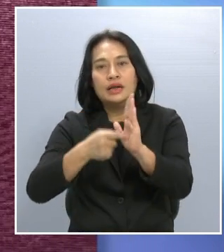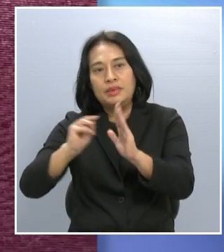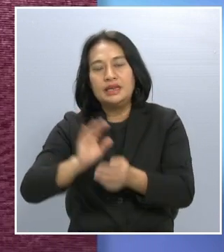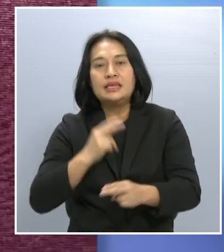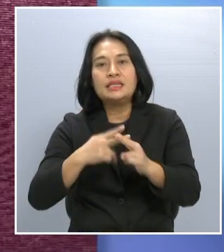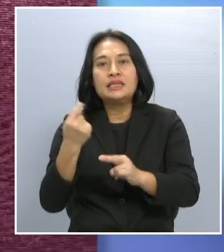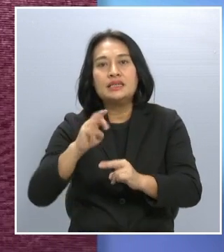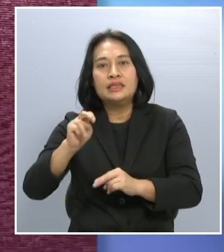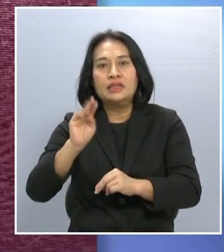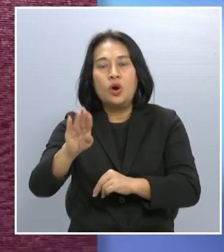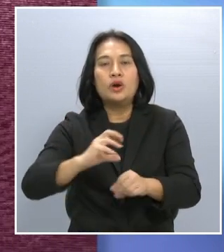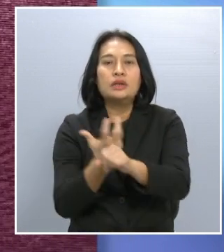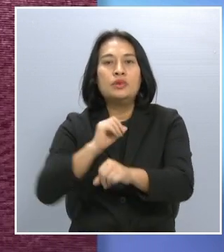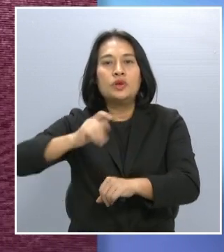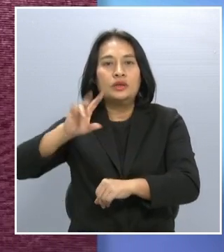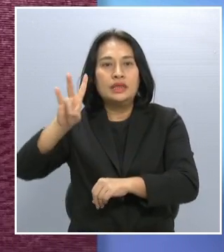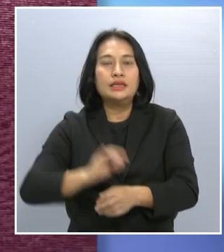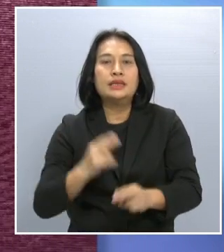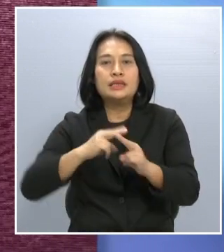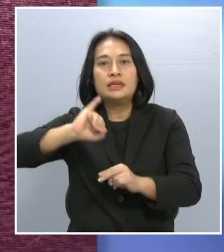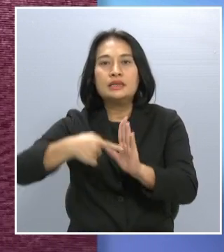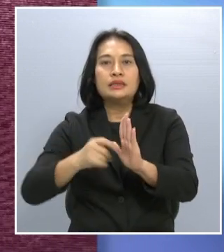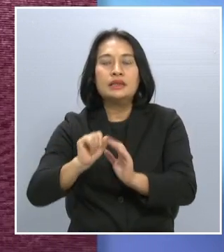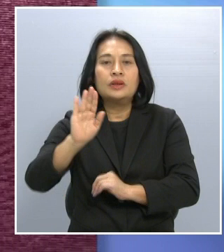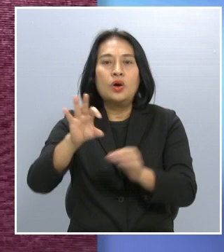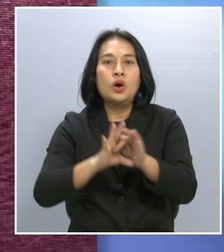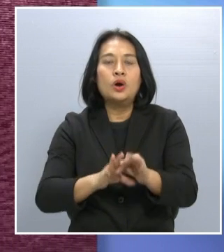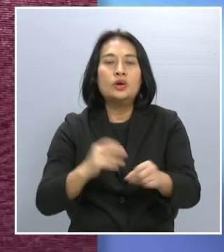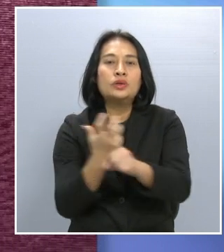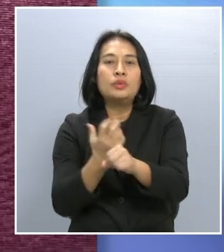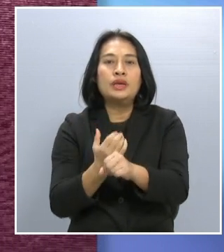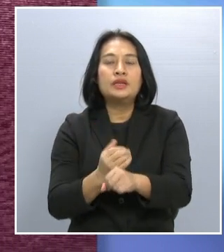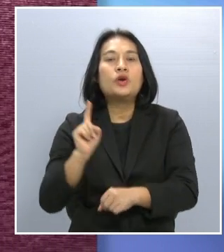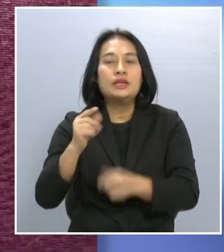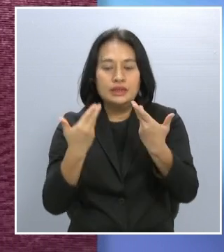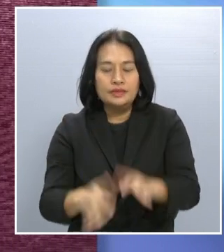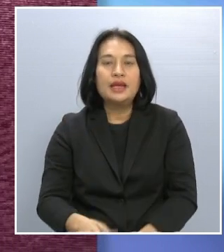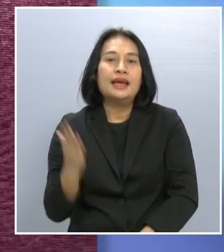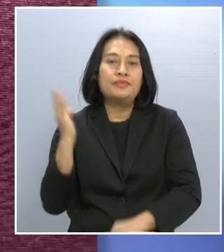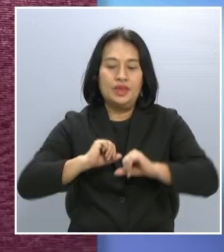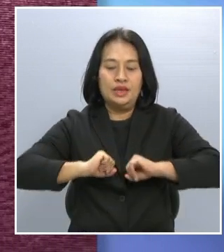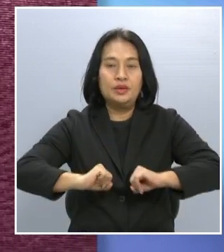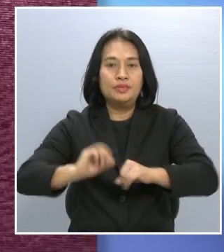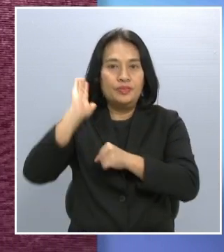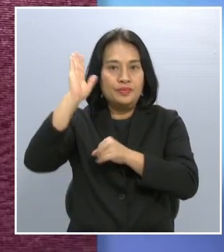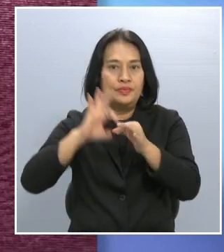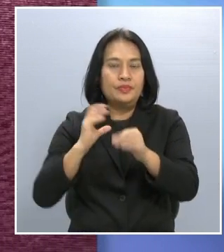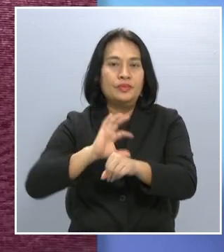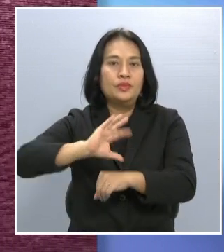ช่อง7ค่ะแล้วก็มีคุณจั๊กจากช่อง oneแล้วก็พี่หนุ่มจากเที่ยงวันทันเหตุการณ์ช่อง 3